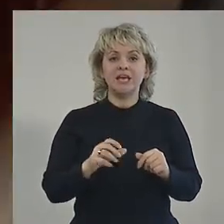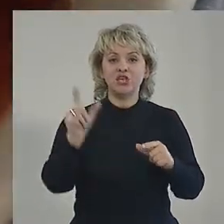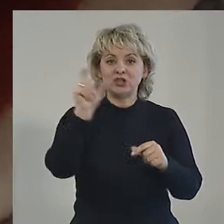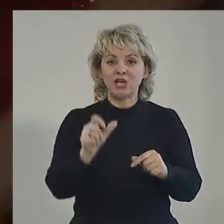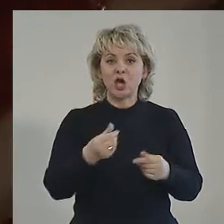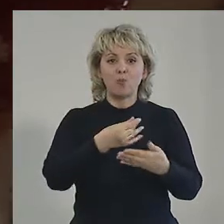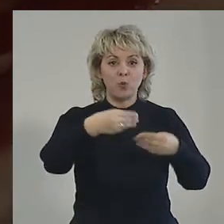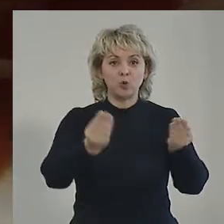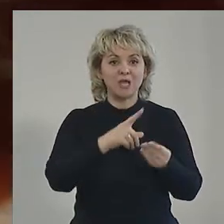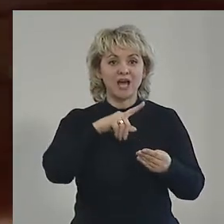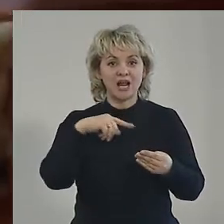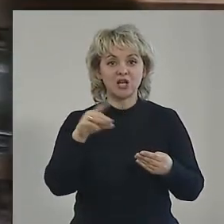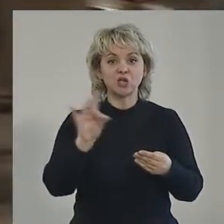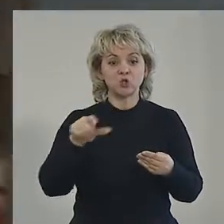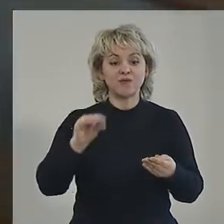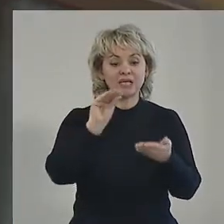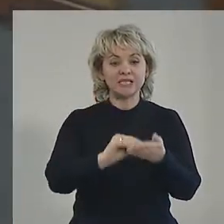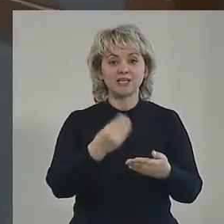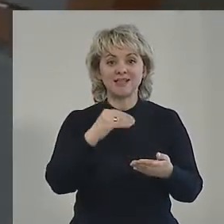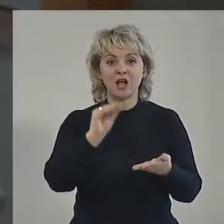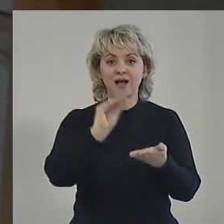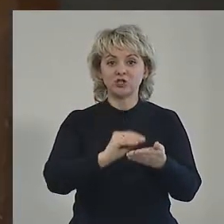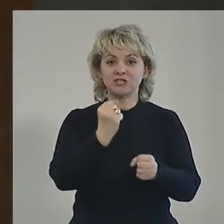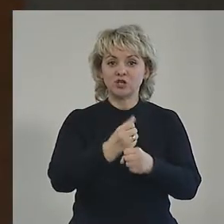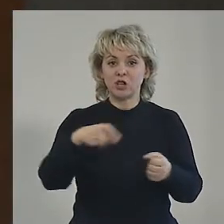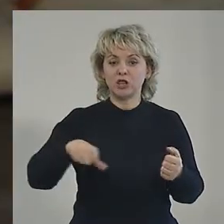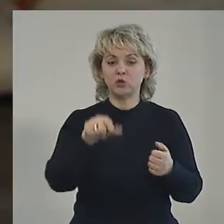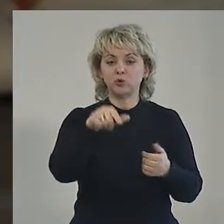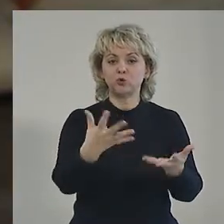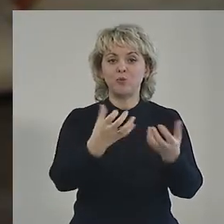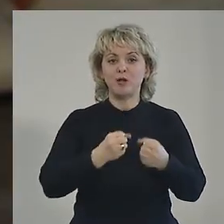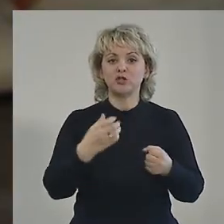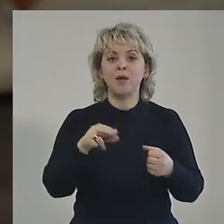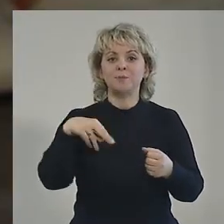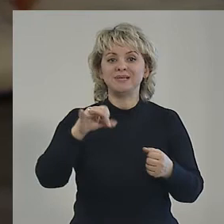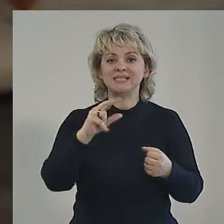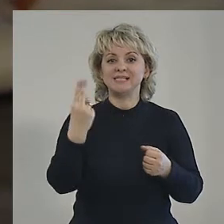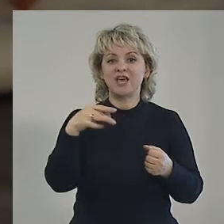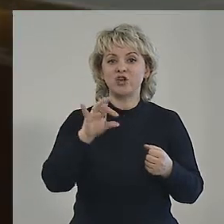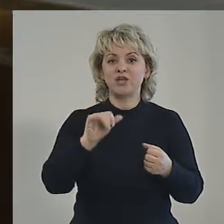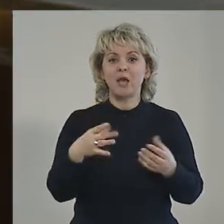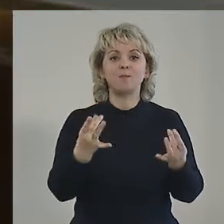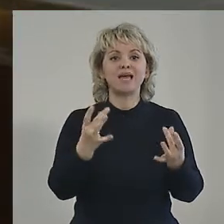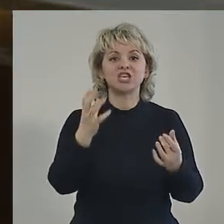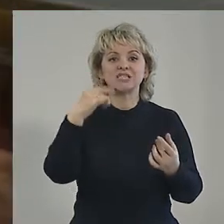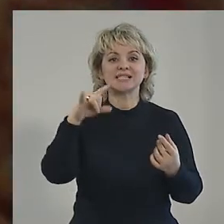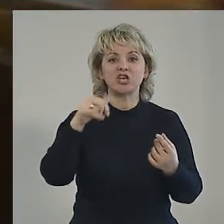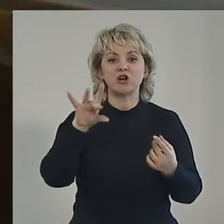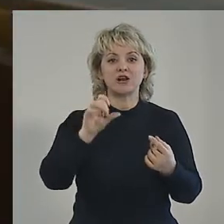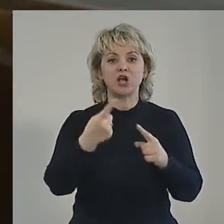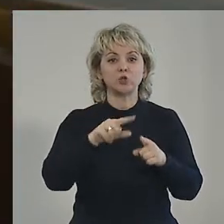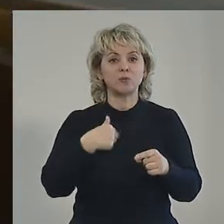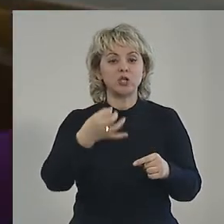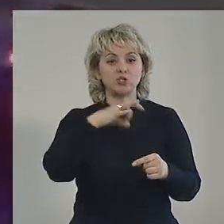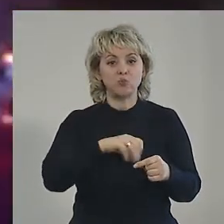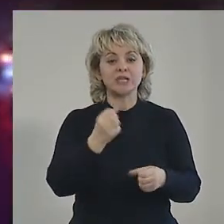Итальянское блюдо с ростовской начинкой. Знак качества «Сделано на Дону» получила пиццерия. Мягкие сыры, которые мы используем,